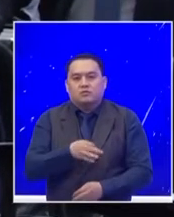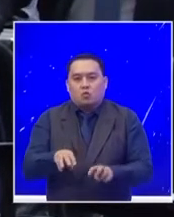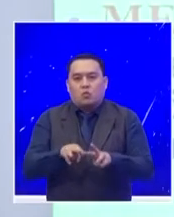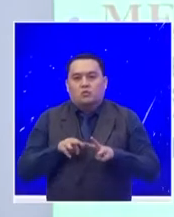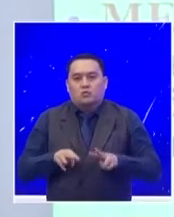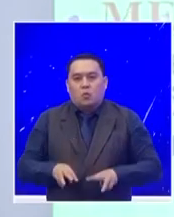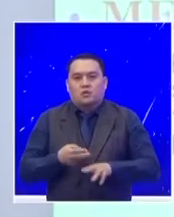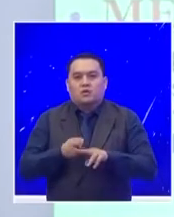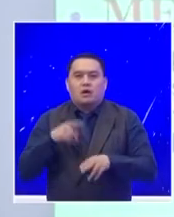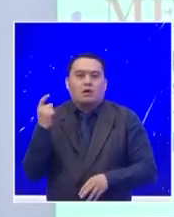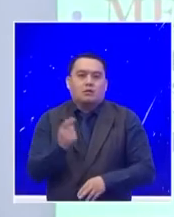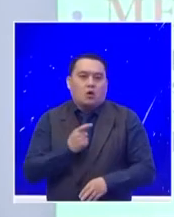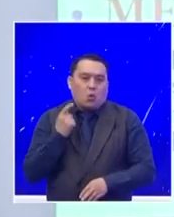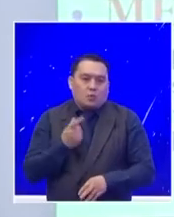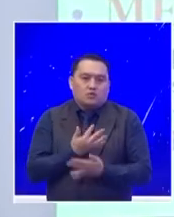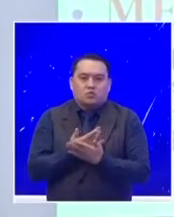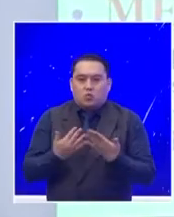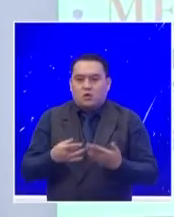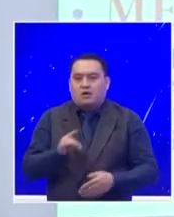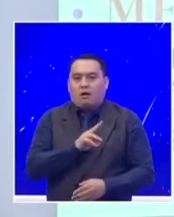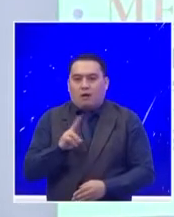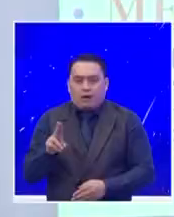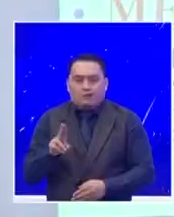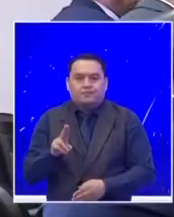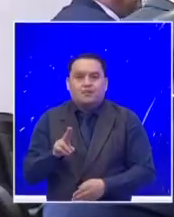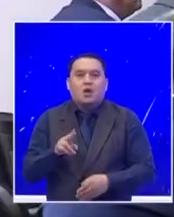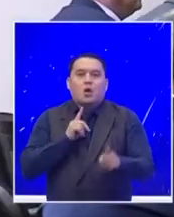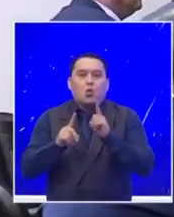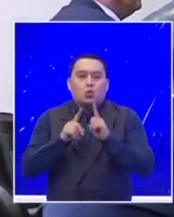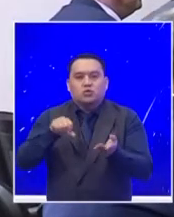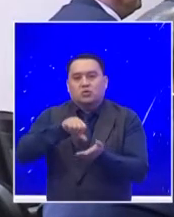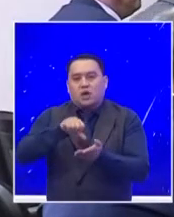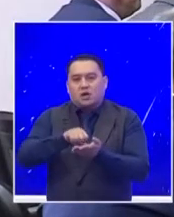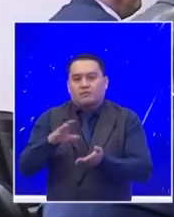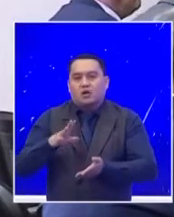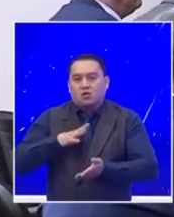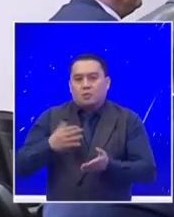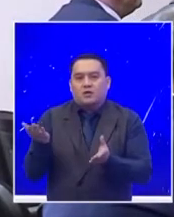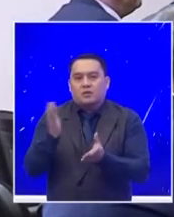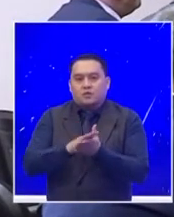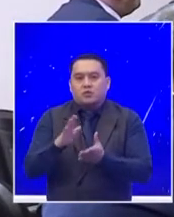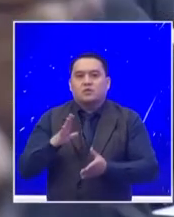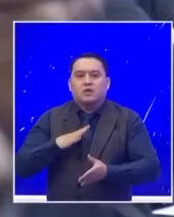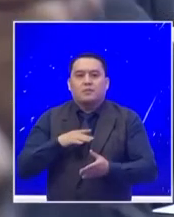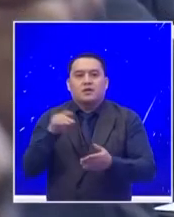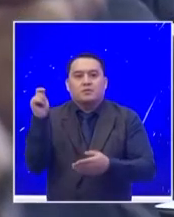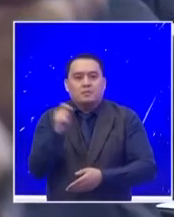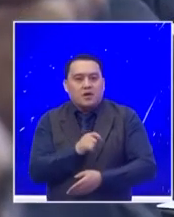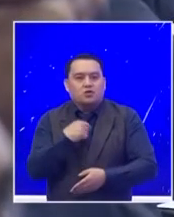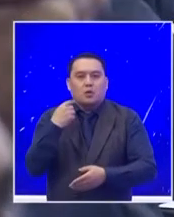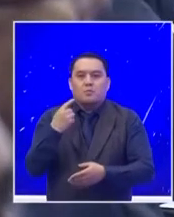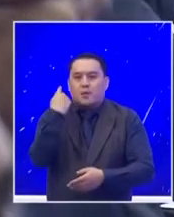Министерства национальной экономики и других ведомств Республики Казахстан. Участники на тренинге познакомились с